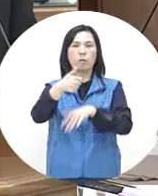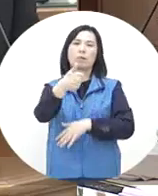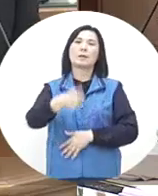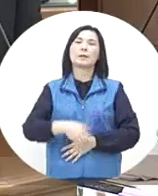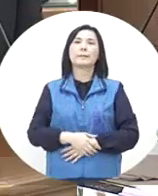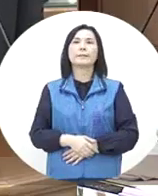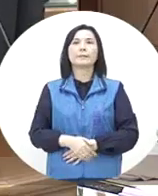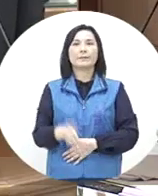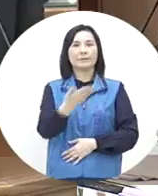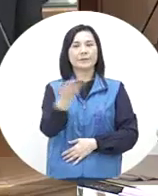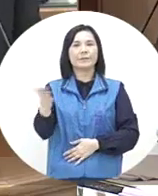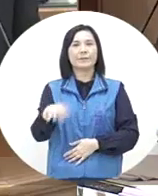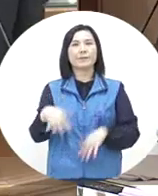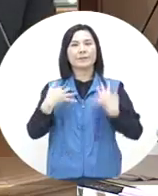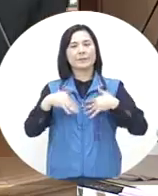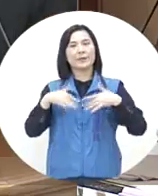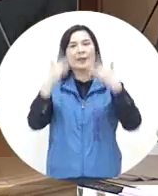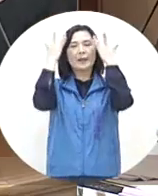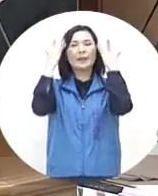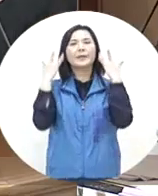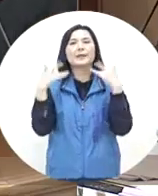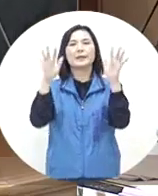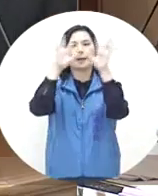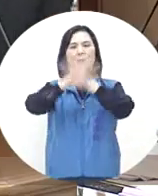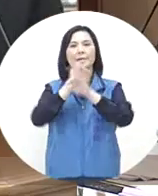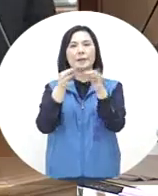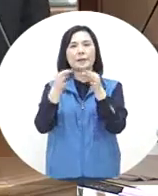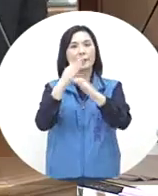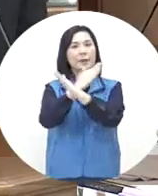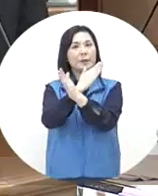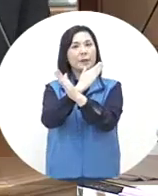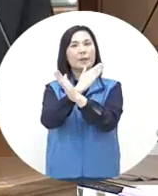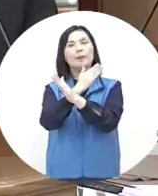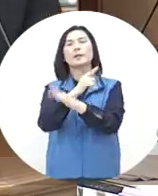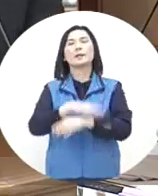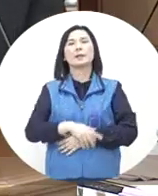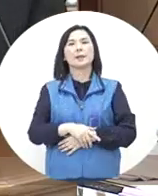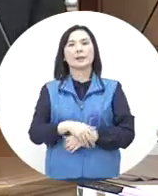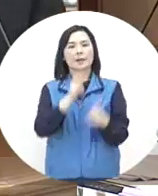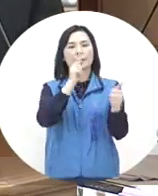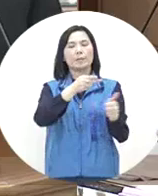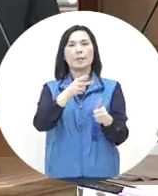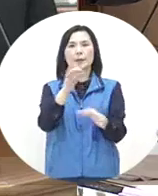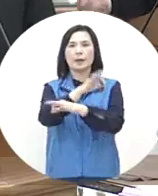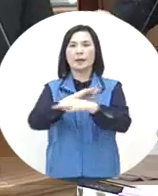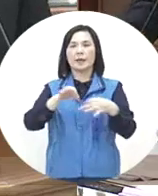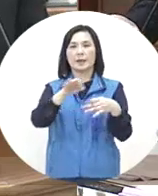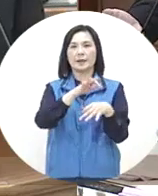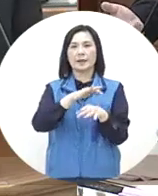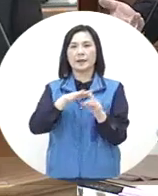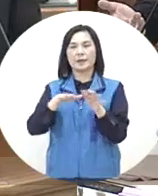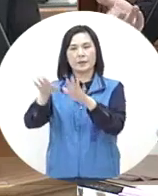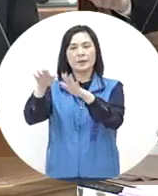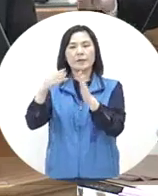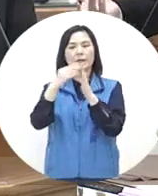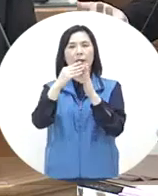南夜市如果？ 我会请金发局。 折成金发局，因为疫情 去管理机关去他们公看嘛，来看